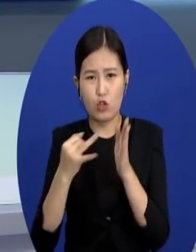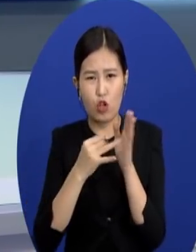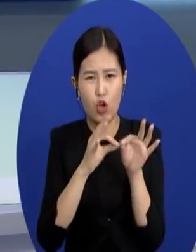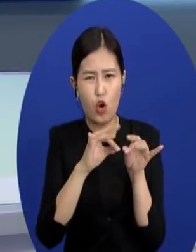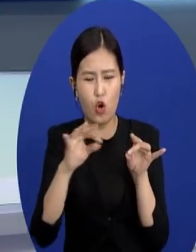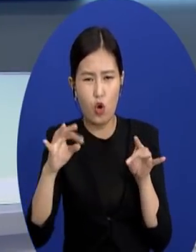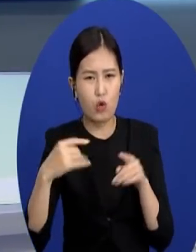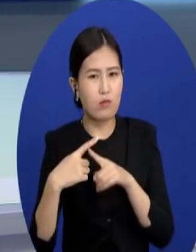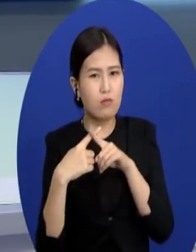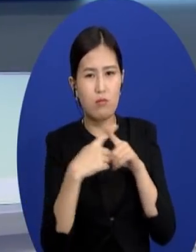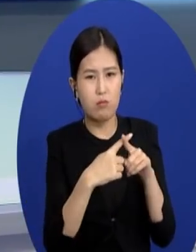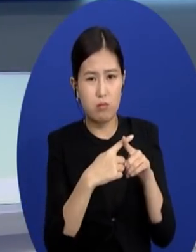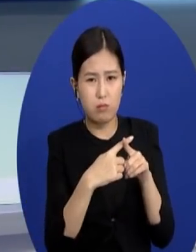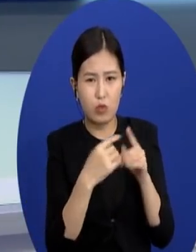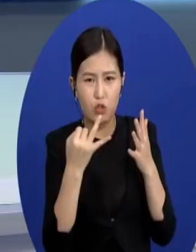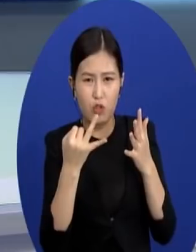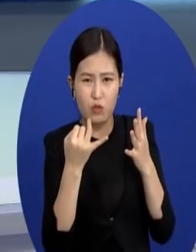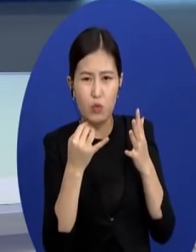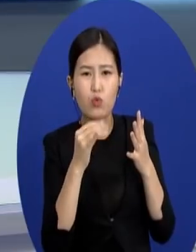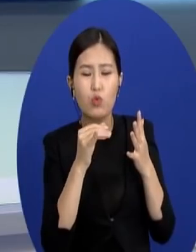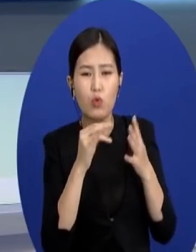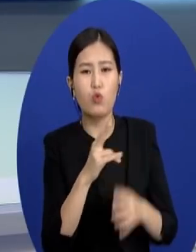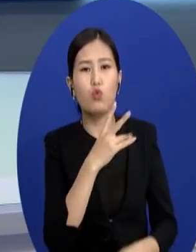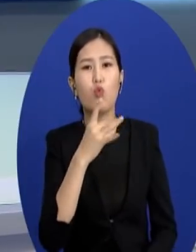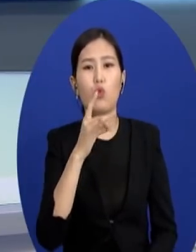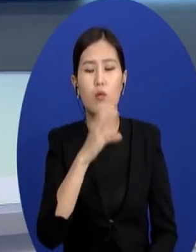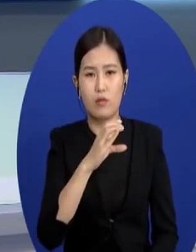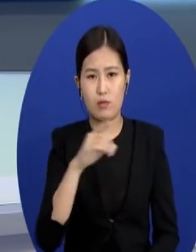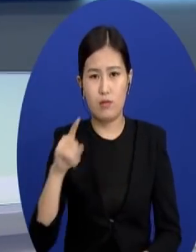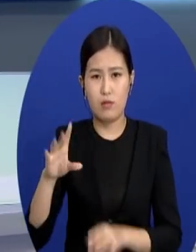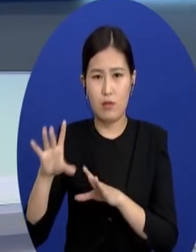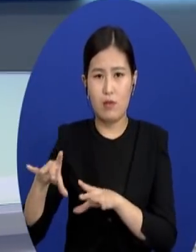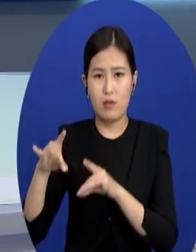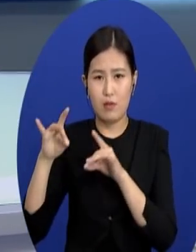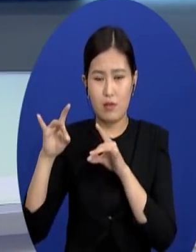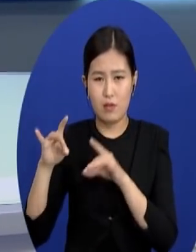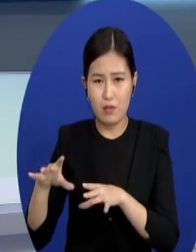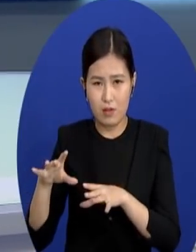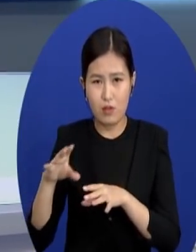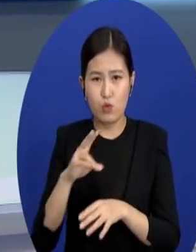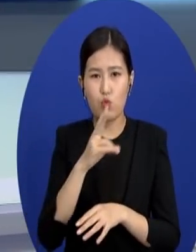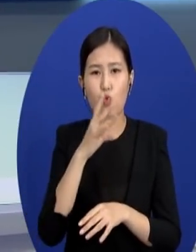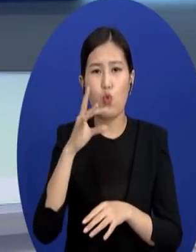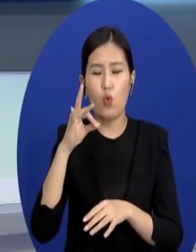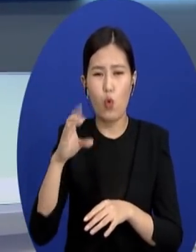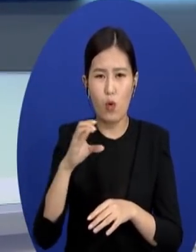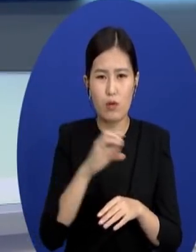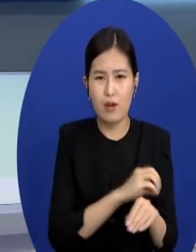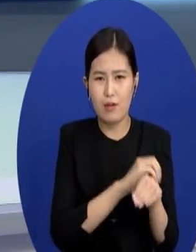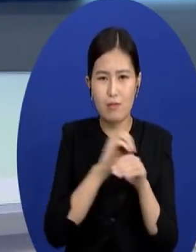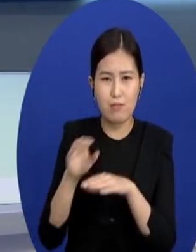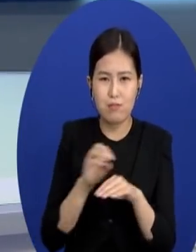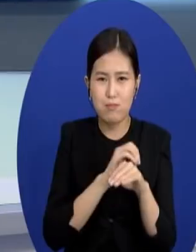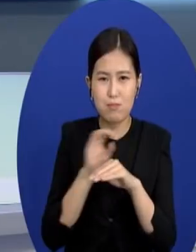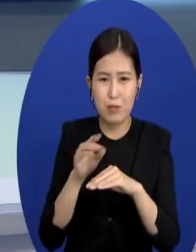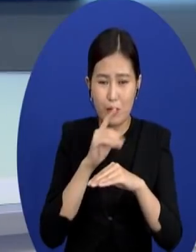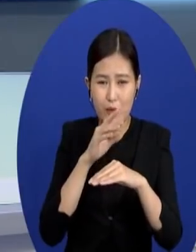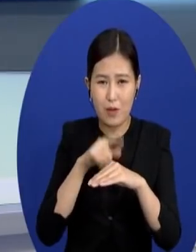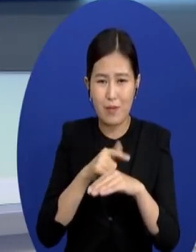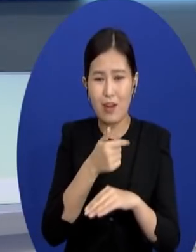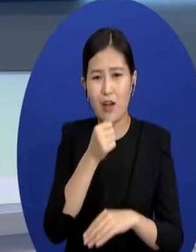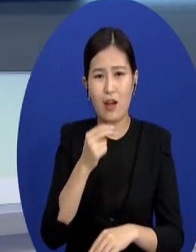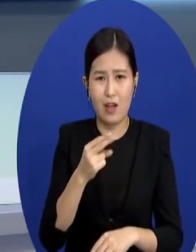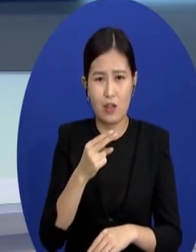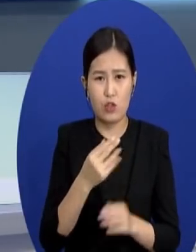нэг нь нүүрс юм аа. За Австралийн нүүрс тээврийн хөлөг онгоцсууд хятадын иргэд гацж байгаа. Нийтдээ 700 сая долларын өртөг бүхий нүүрсийг